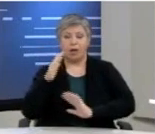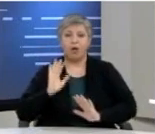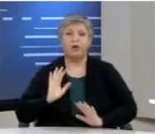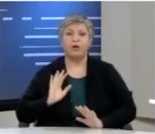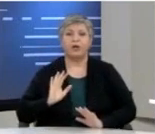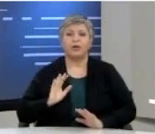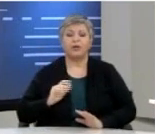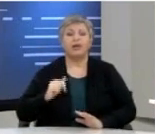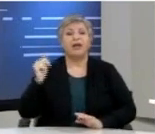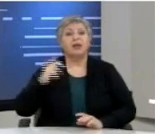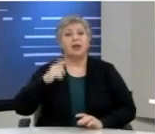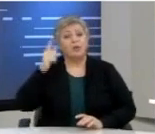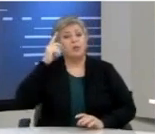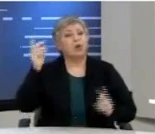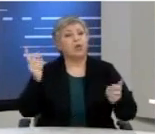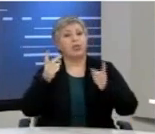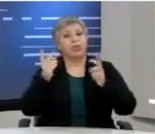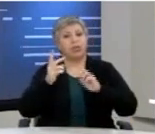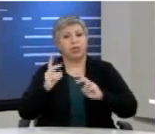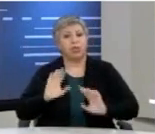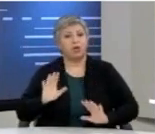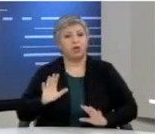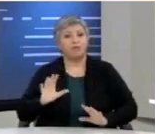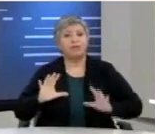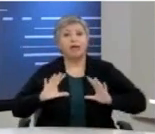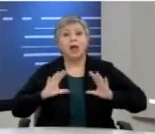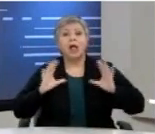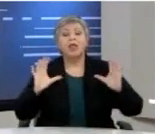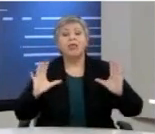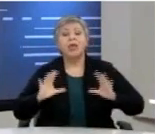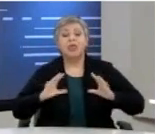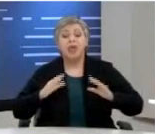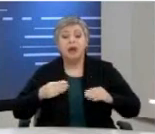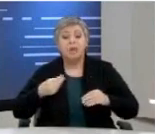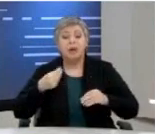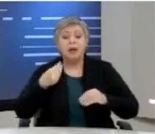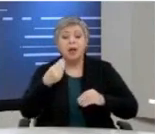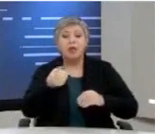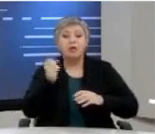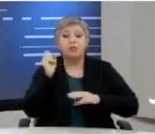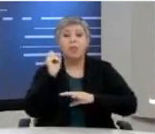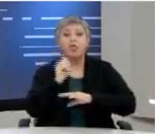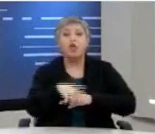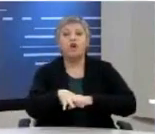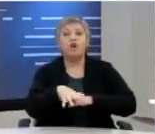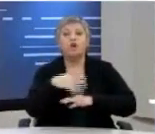θέλαμε με κανένα τρόπο να δώσουμε εθνότητα και γλώσσα στους Μακεδόνες.